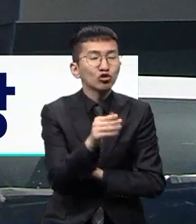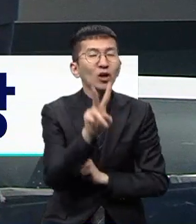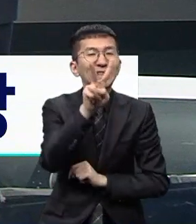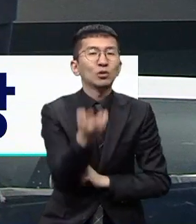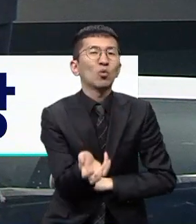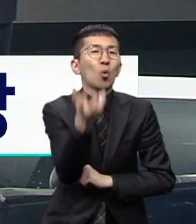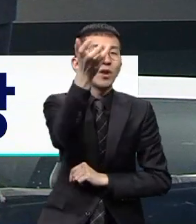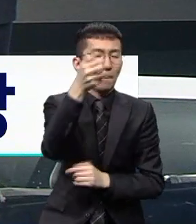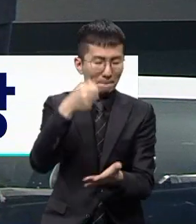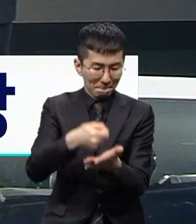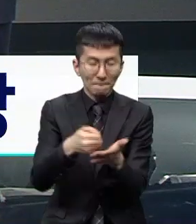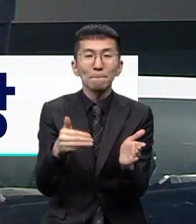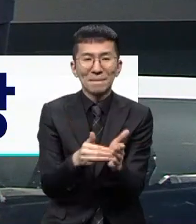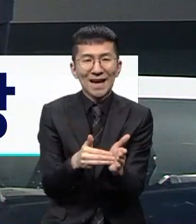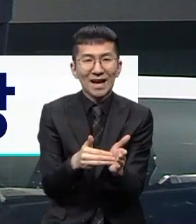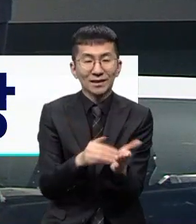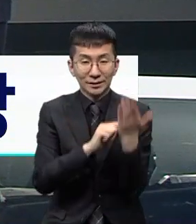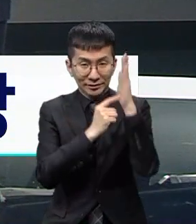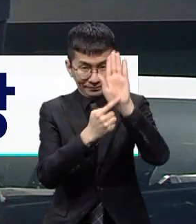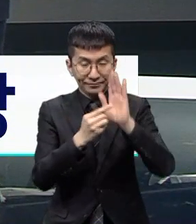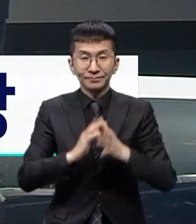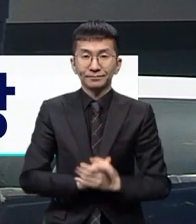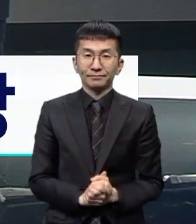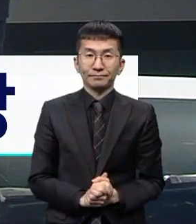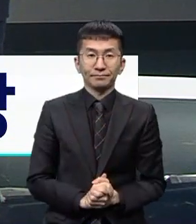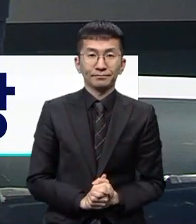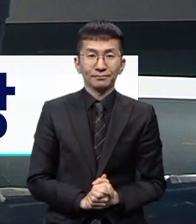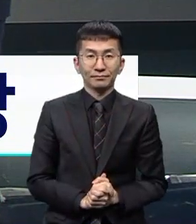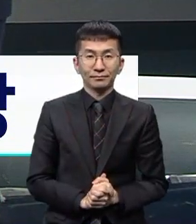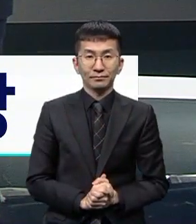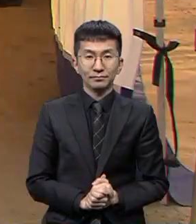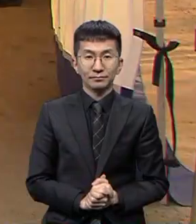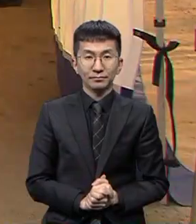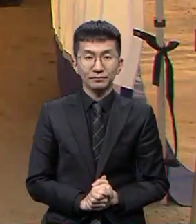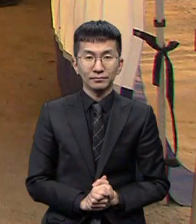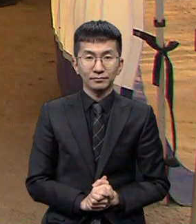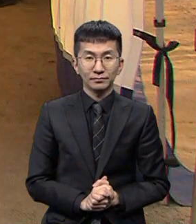2단계로 올리기로 했습니다. 안상우 기자가 취재했습니다.